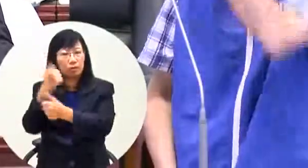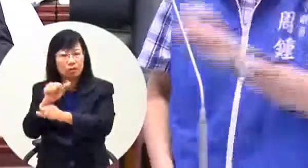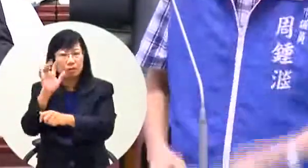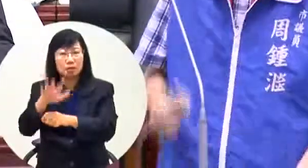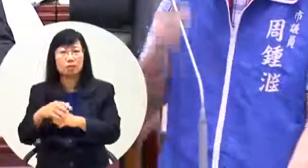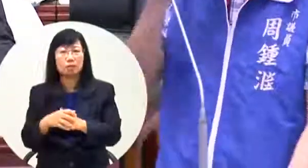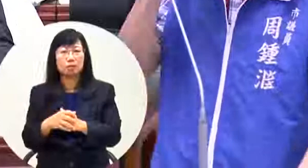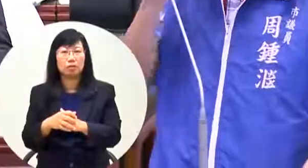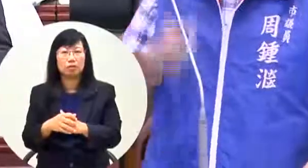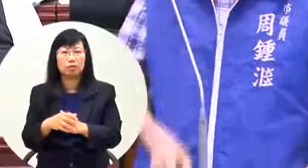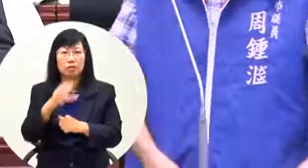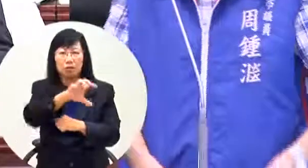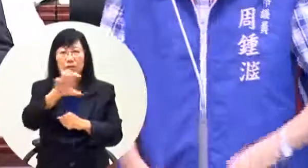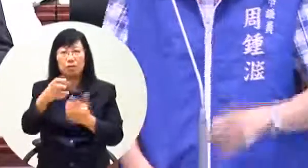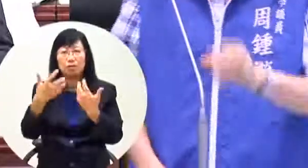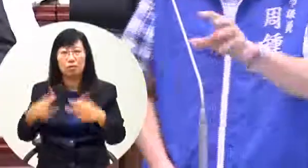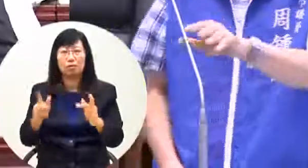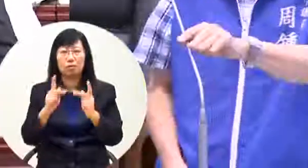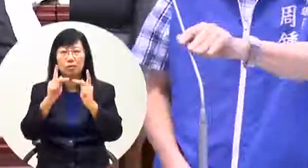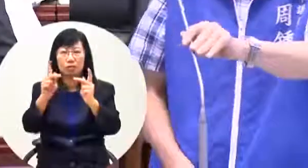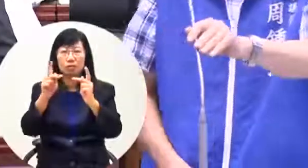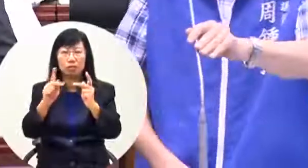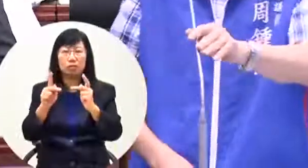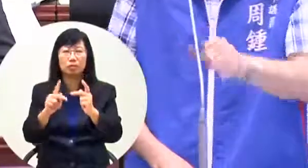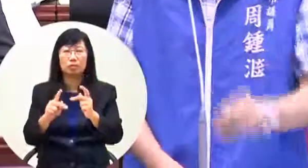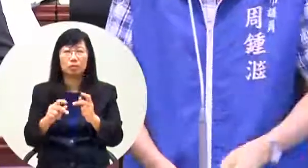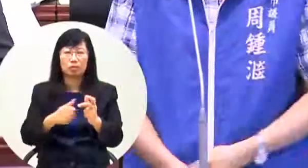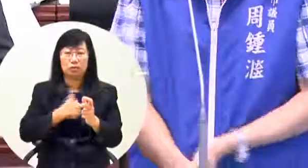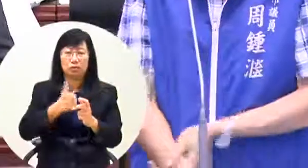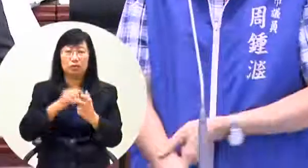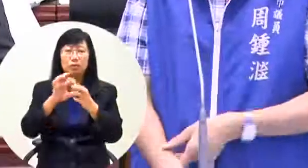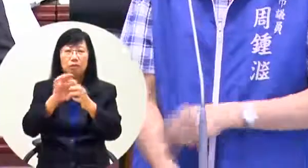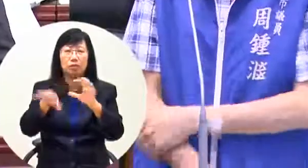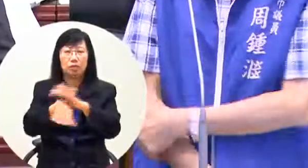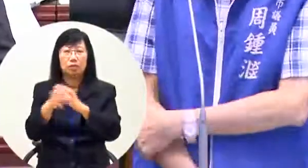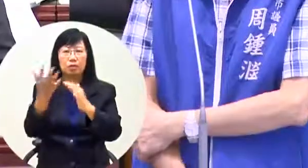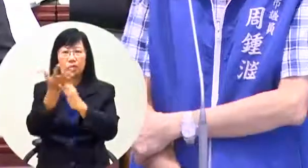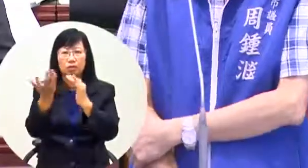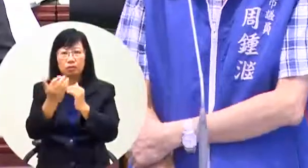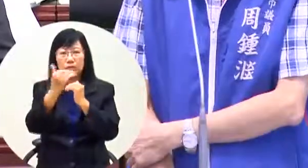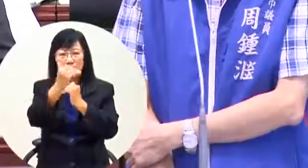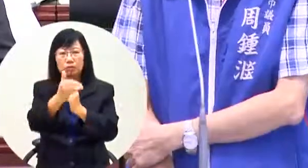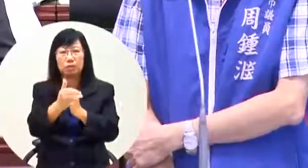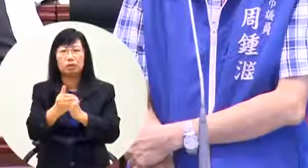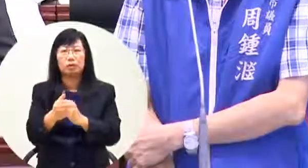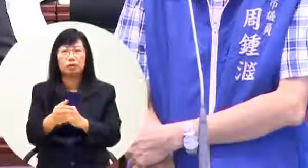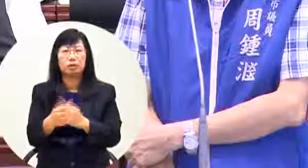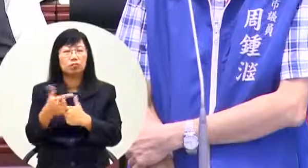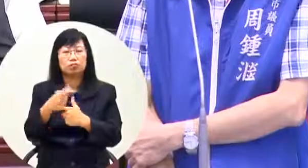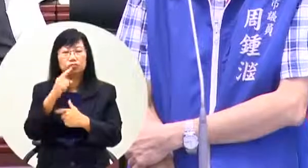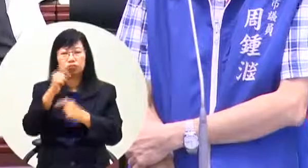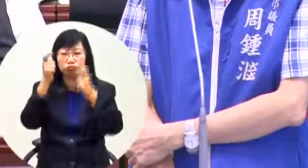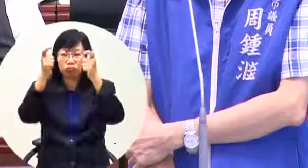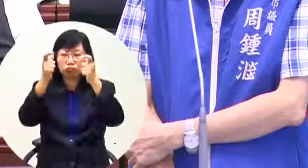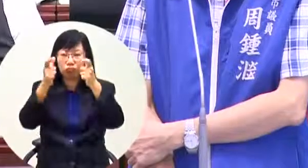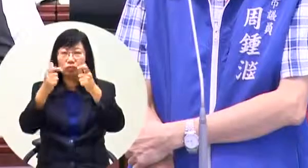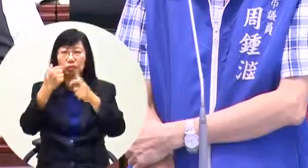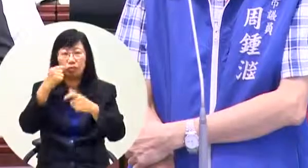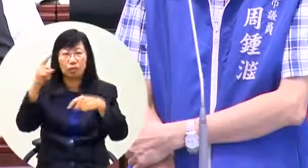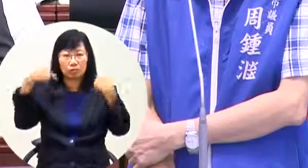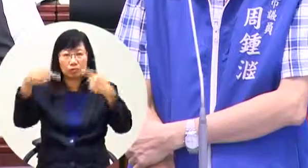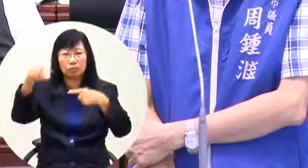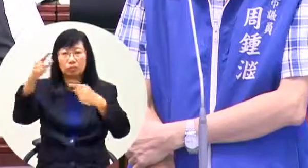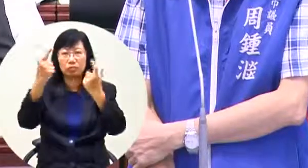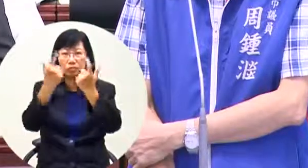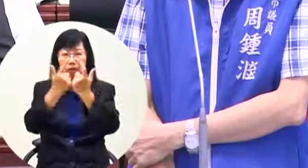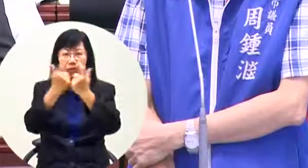入口老实说还是会空间限制啦，麦公南高雄啦，我常去台北坐。 台北捷运，其实也是很多的出入口